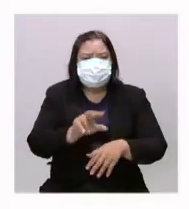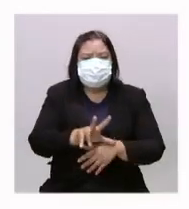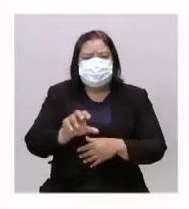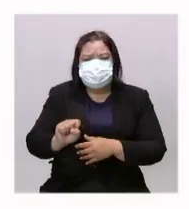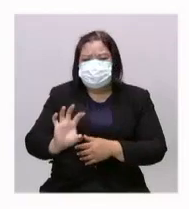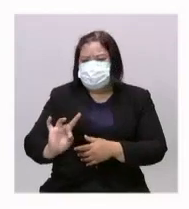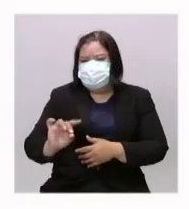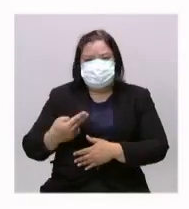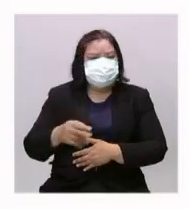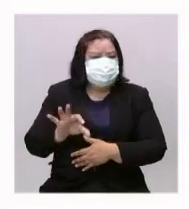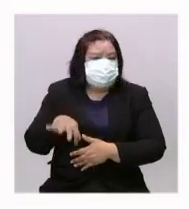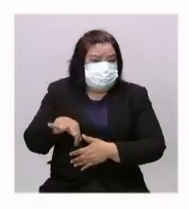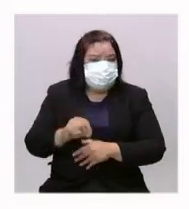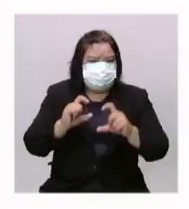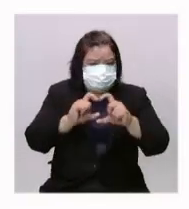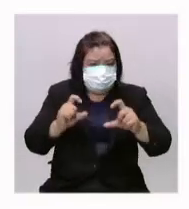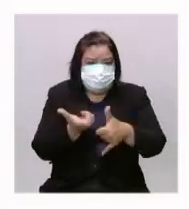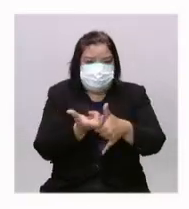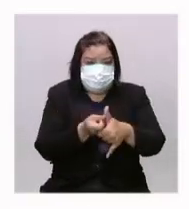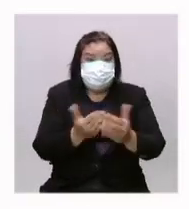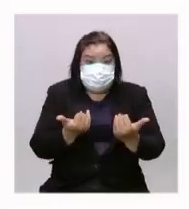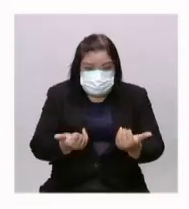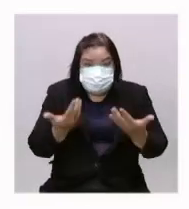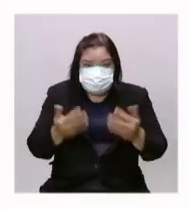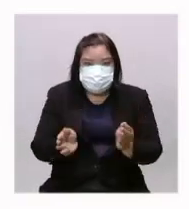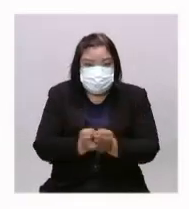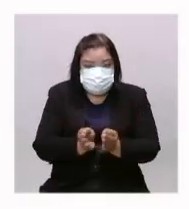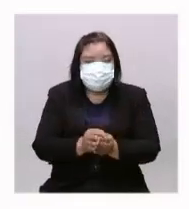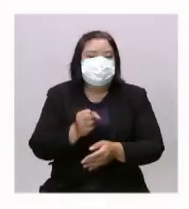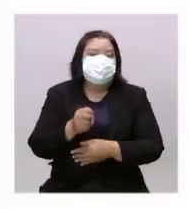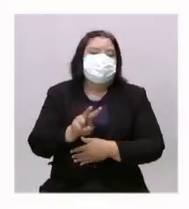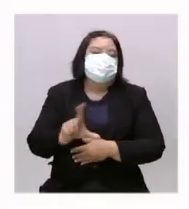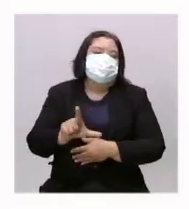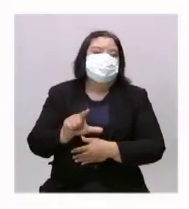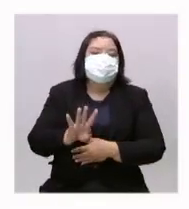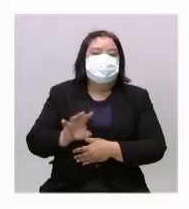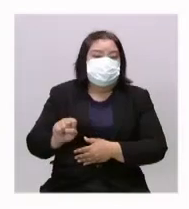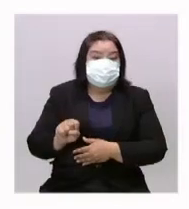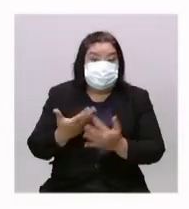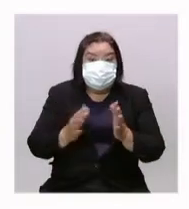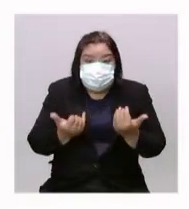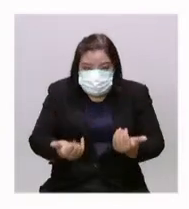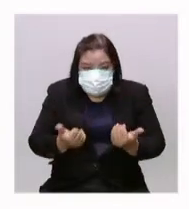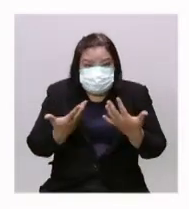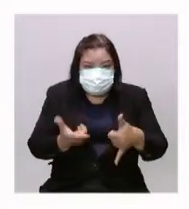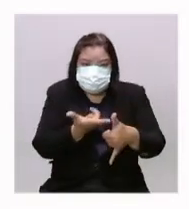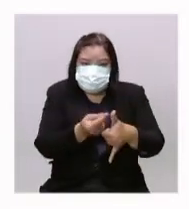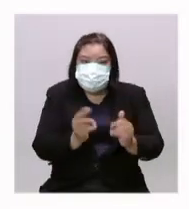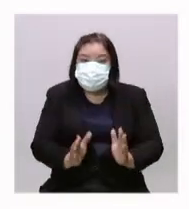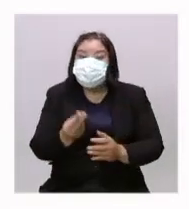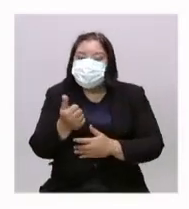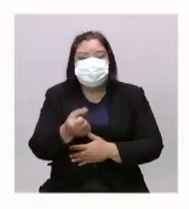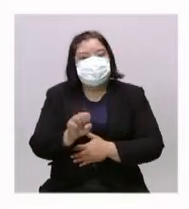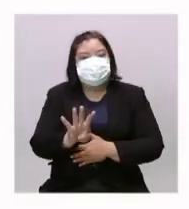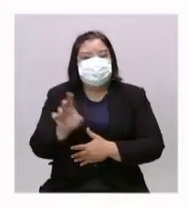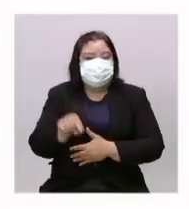380,0009,000 โดสส่งผลให้ยอดฉีดวัคซีนสะสมรวมกว่า 12,400,000 โดสคิดเป็นเปอร์เซ็นต์ฉีดสะสมแล้ว